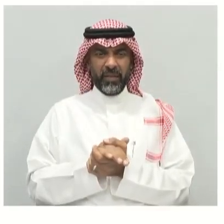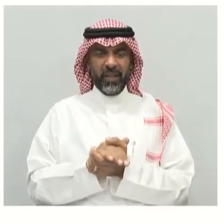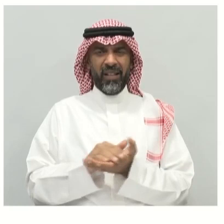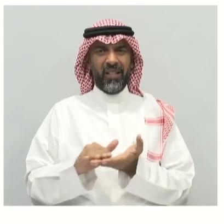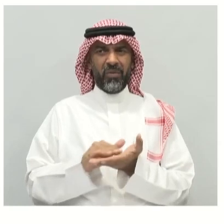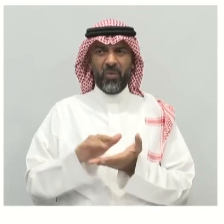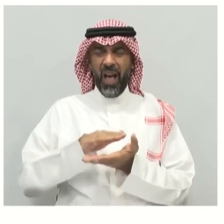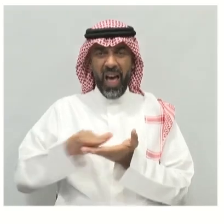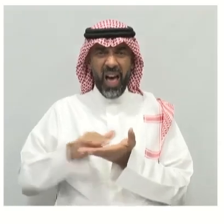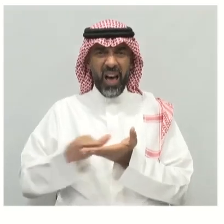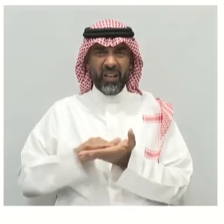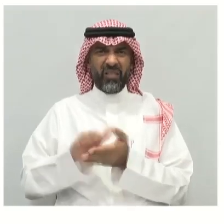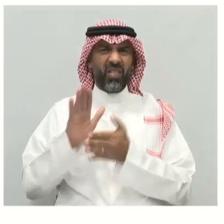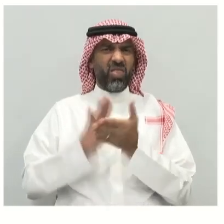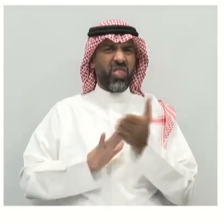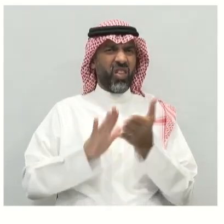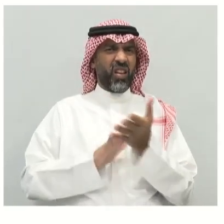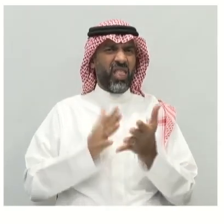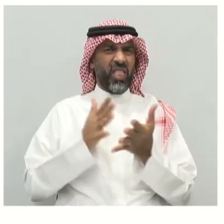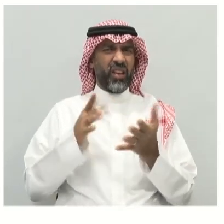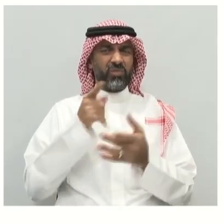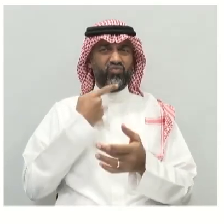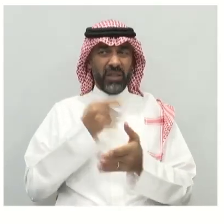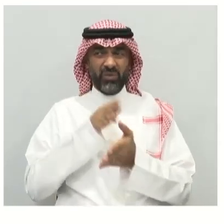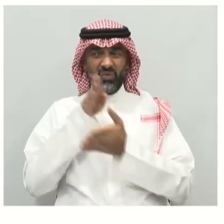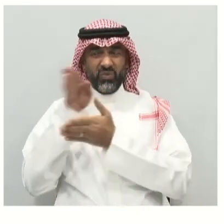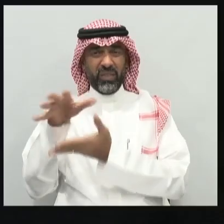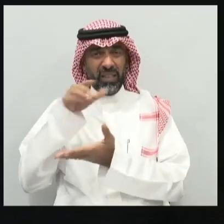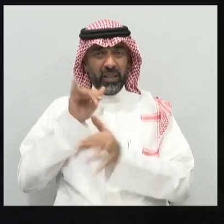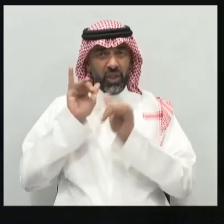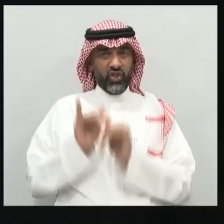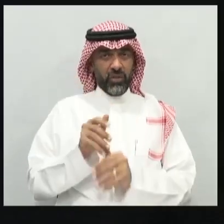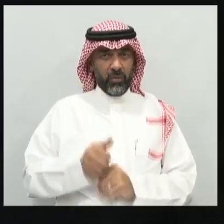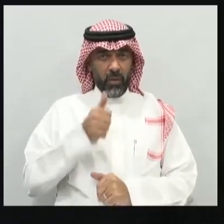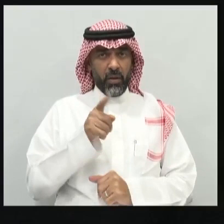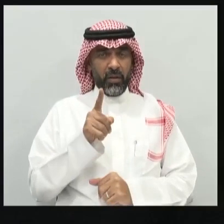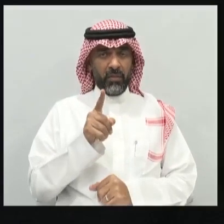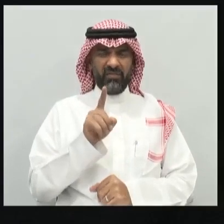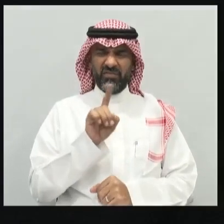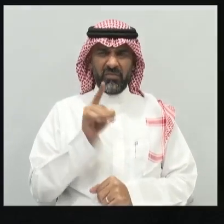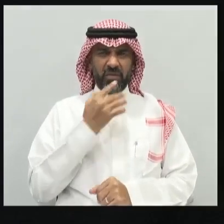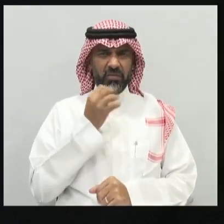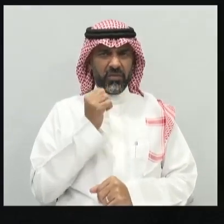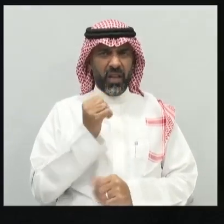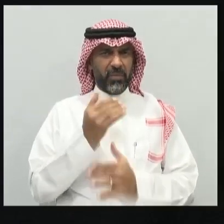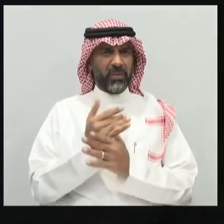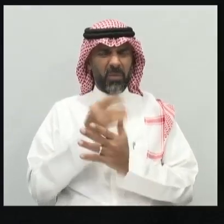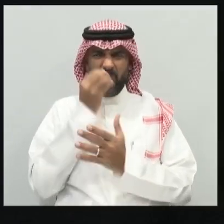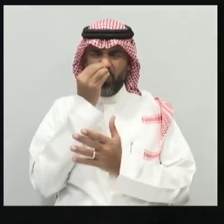البيئه تضر البيئه احنا لو بغينا نروح نجلس في هذا المكان نقدر مزين لا نستطيع